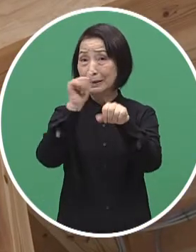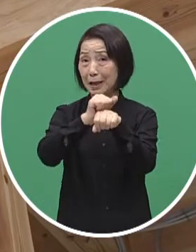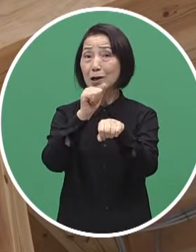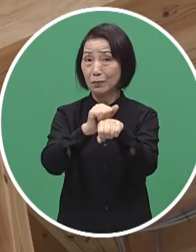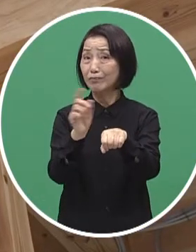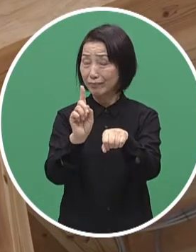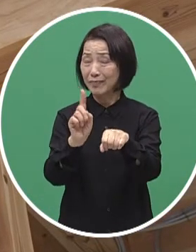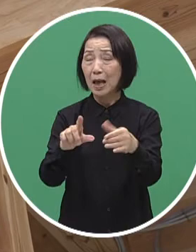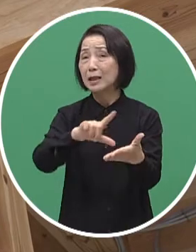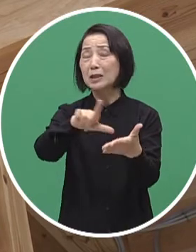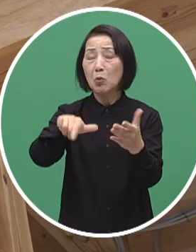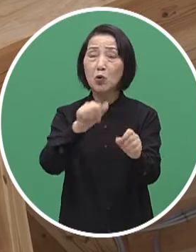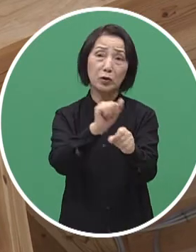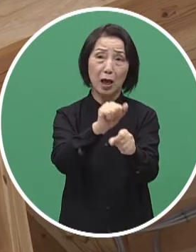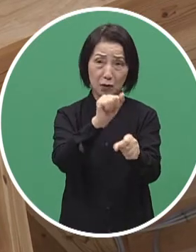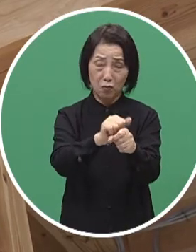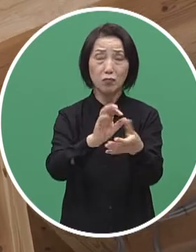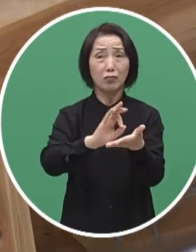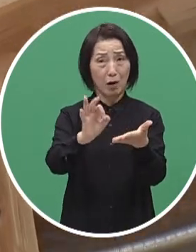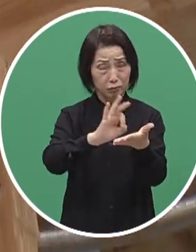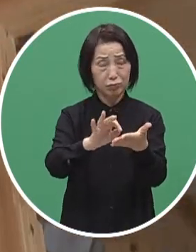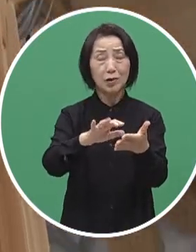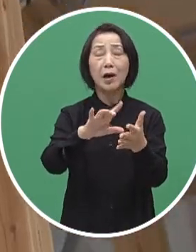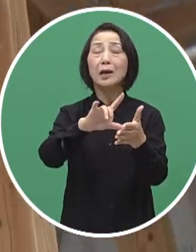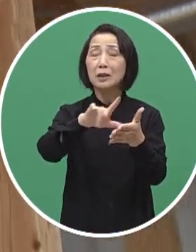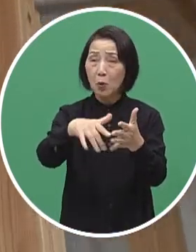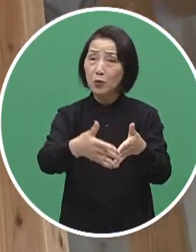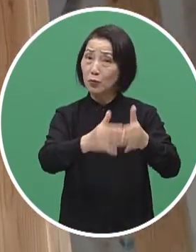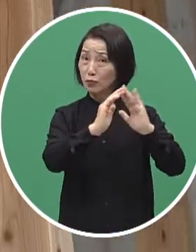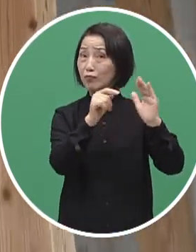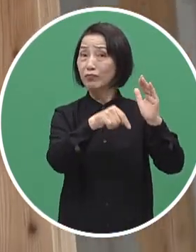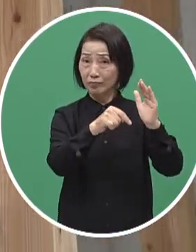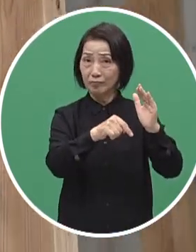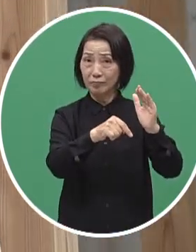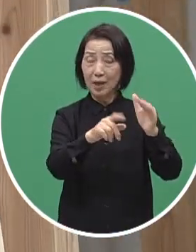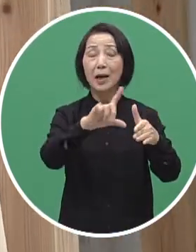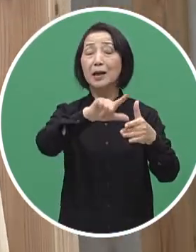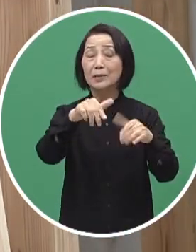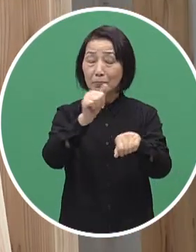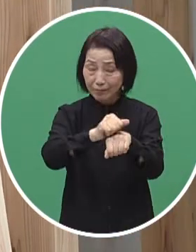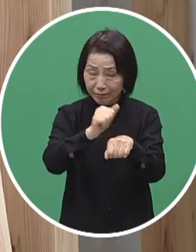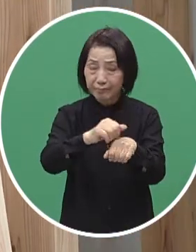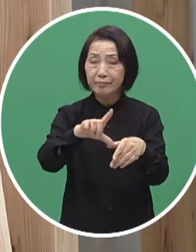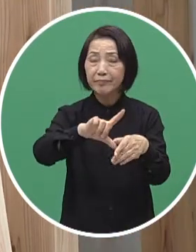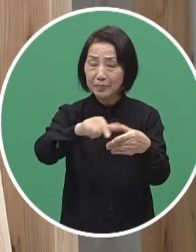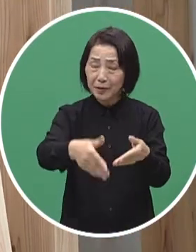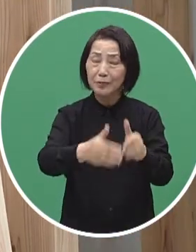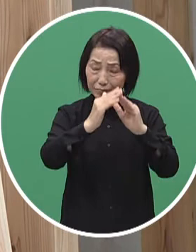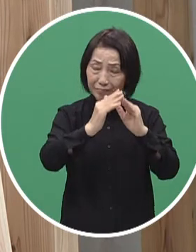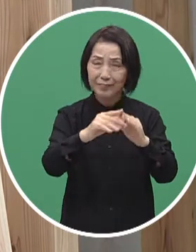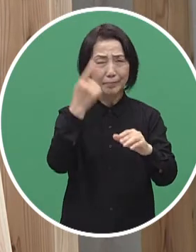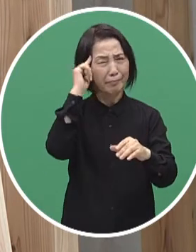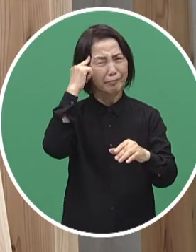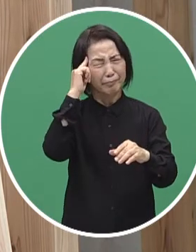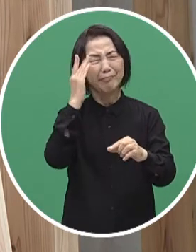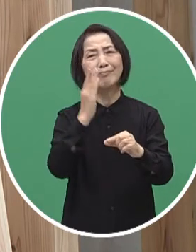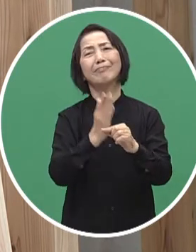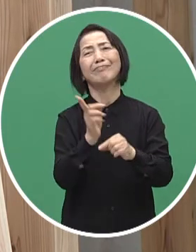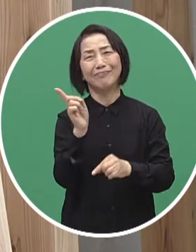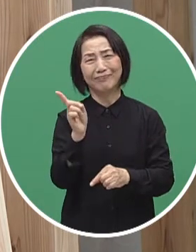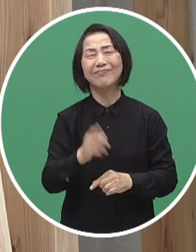建築材料も地元の材料を使い地元で建てる知財地検にこだわります